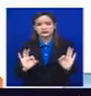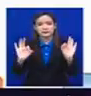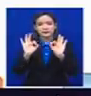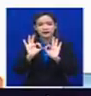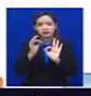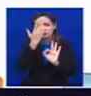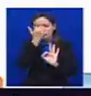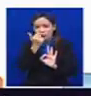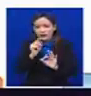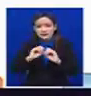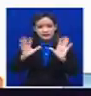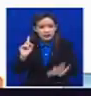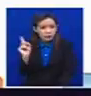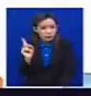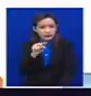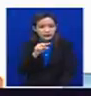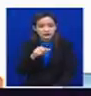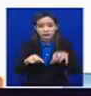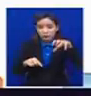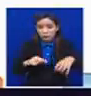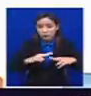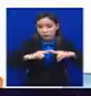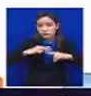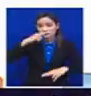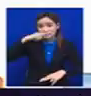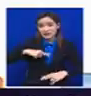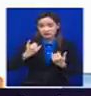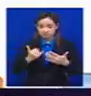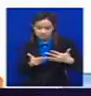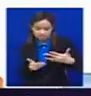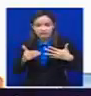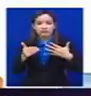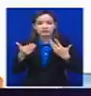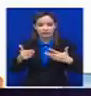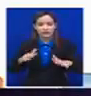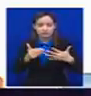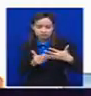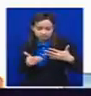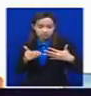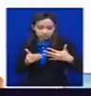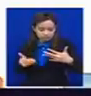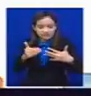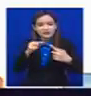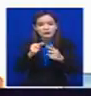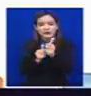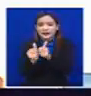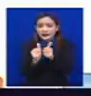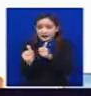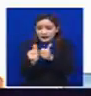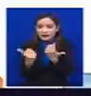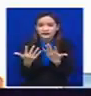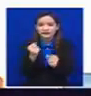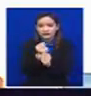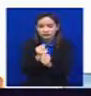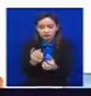จะชี้ให้เห็นว่าเอกชนไทยลุกขึ้นมาแล้วนะครับในการสร้างขีดความสามารถในการแข่งขันในการสร้างนวัตกร